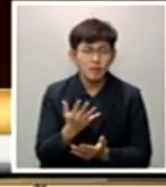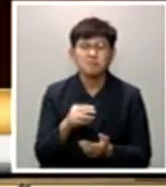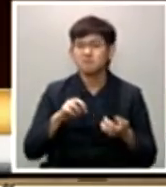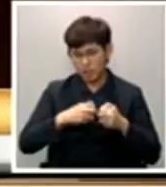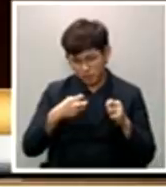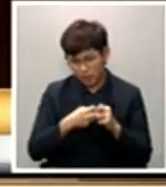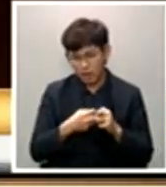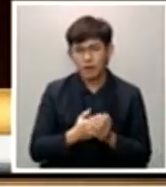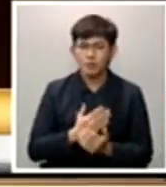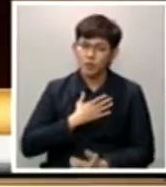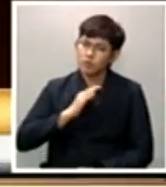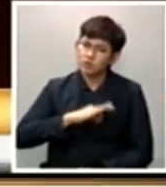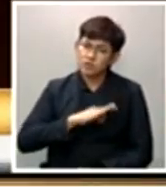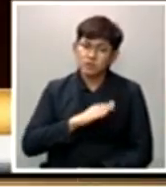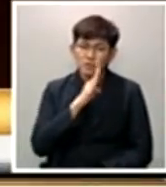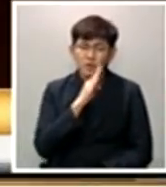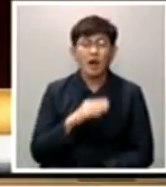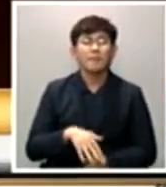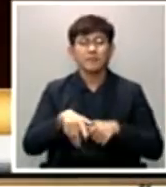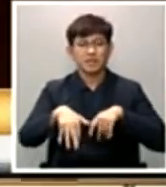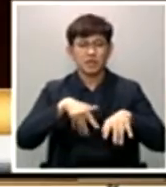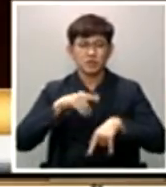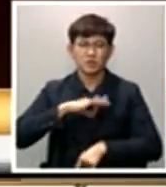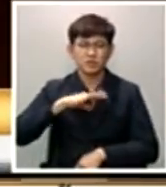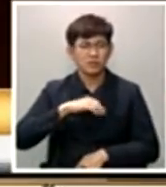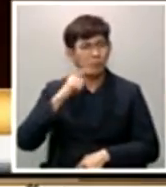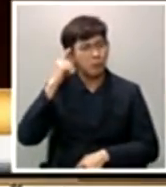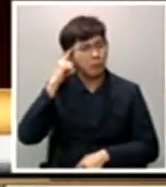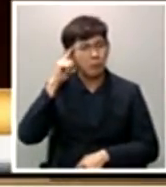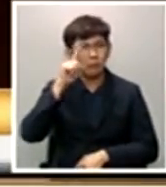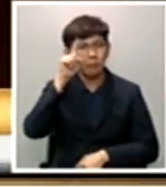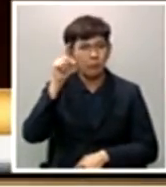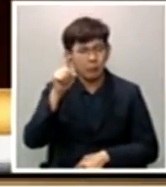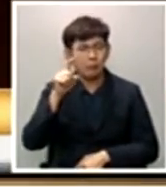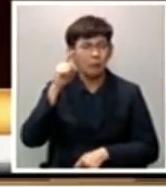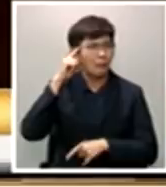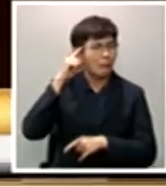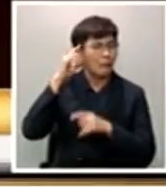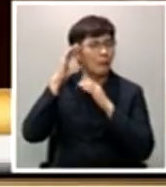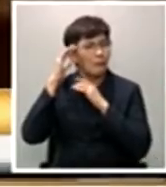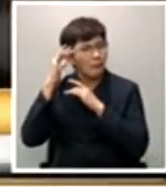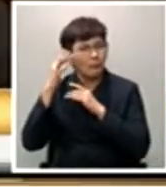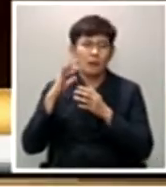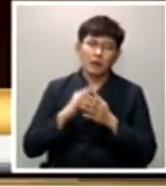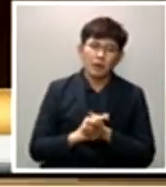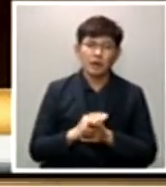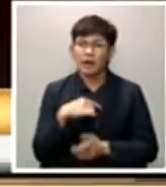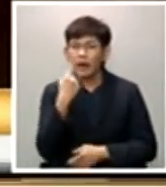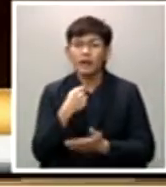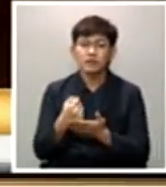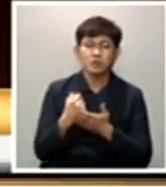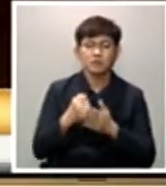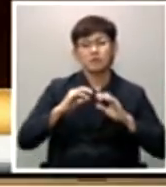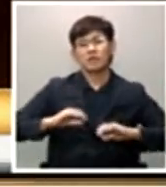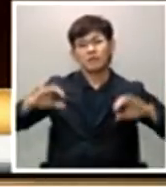มกำลังคิดว่าเมื่อประชาชนวังเวงเนี่ยเขามองหาหลักที่จะยึดเข ขาก็มามองที่รัฐบาลเขาม